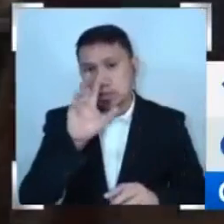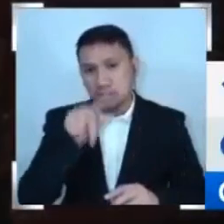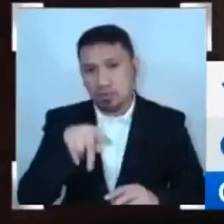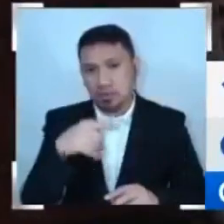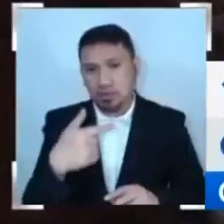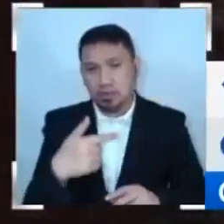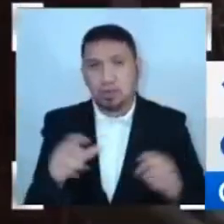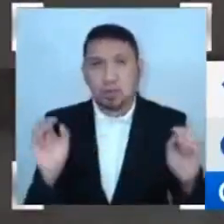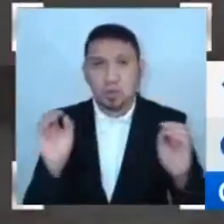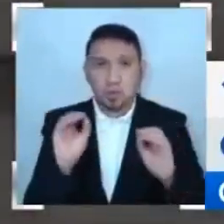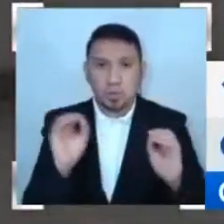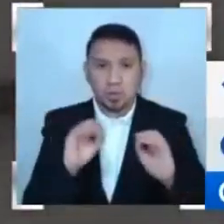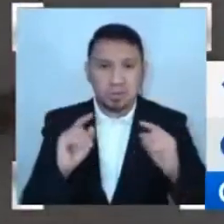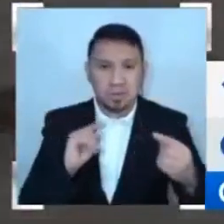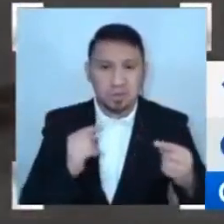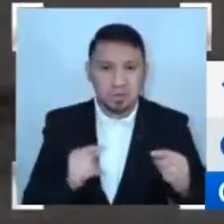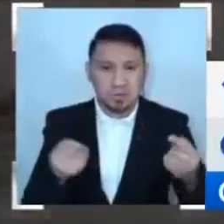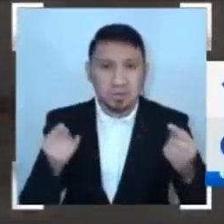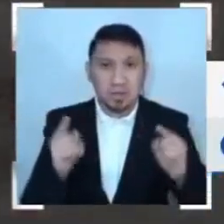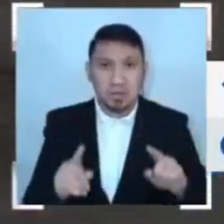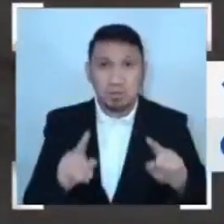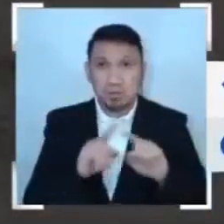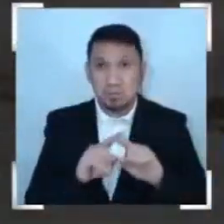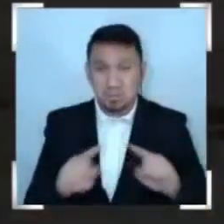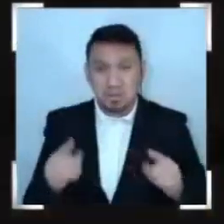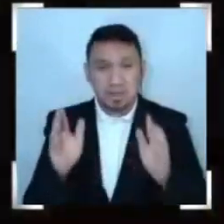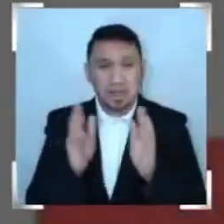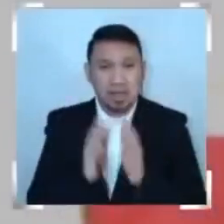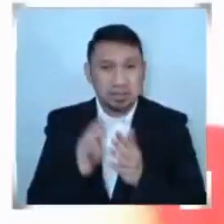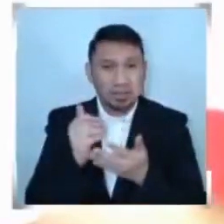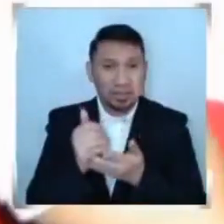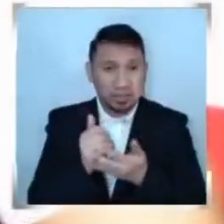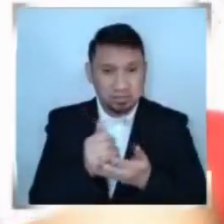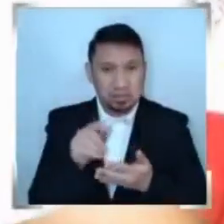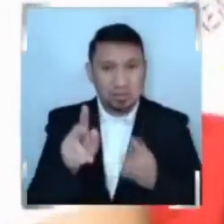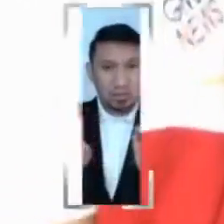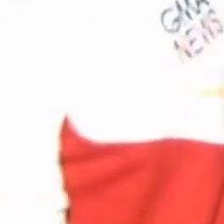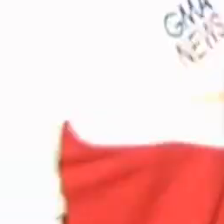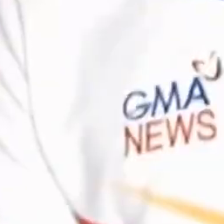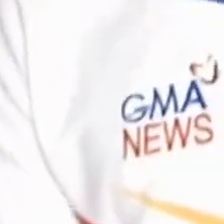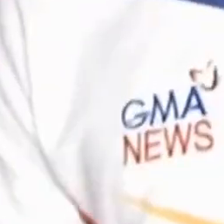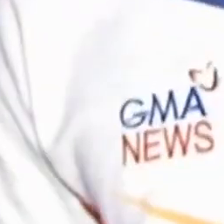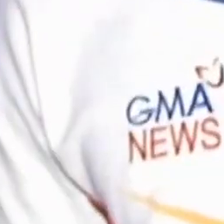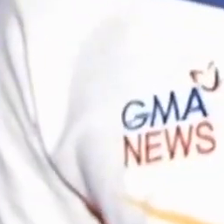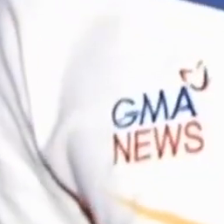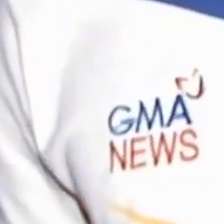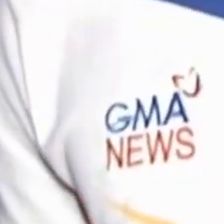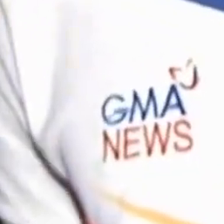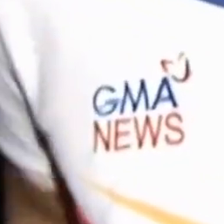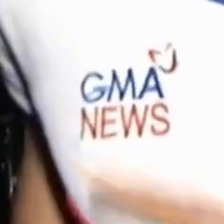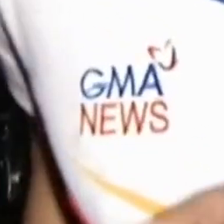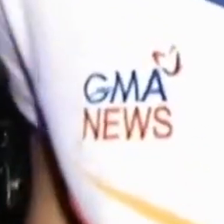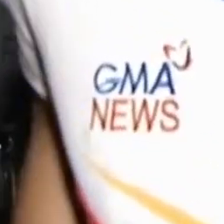sa insidente, pero humihingi ng tulong ang mga nasunugan. Ako si James Agustin, ang inyong saksi.